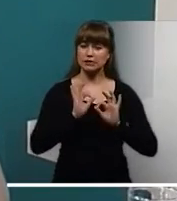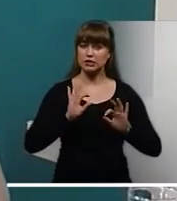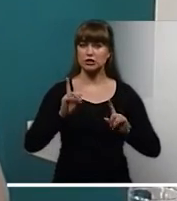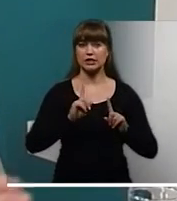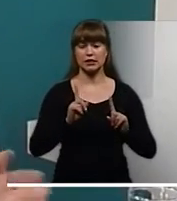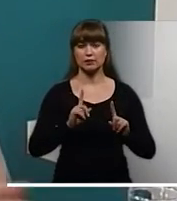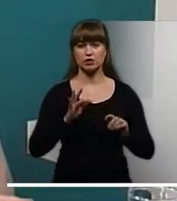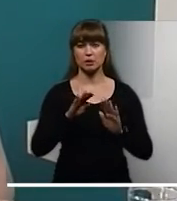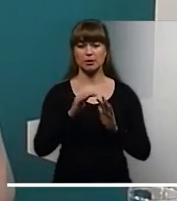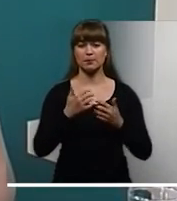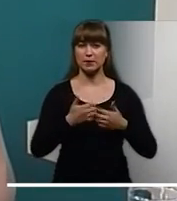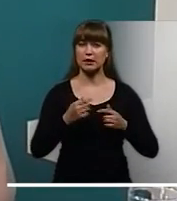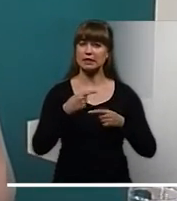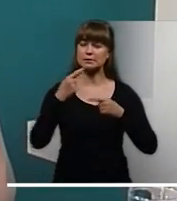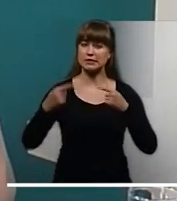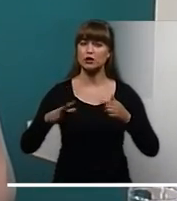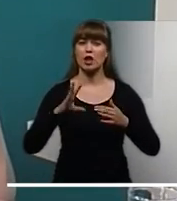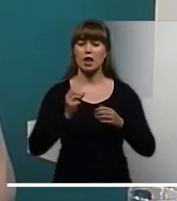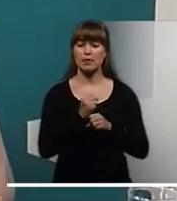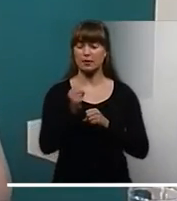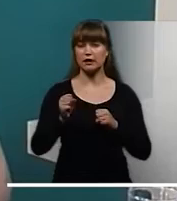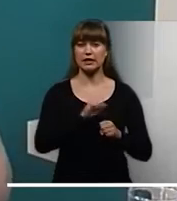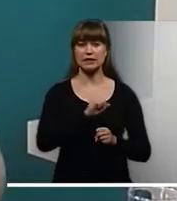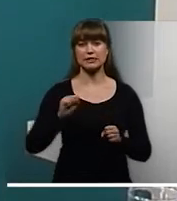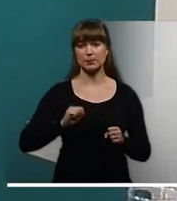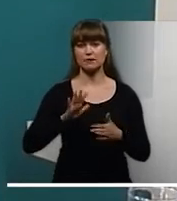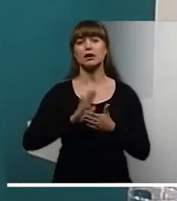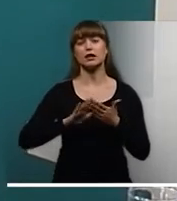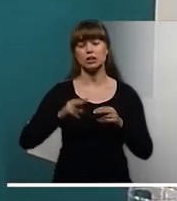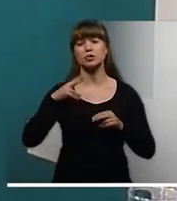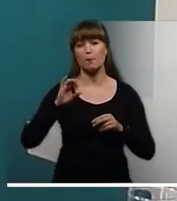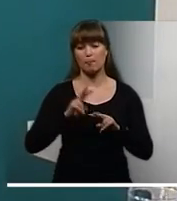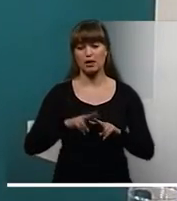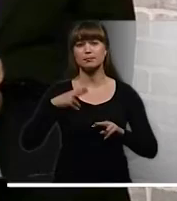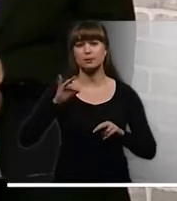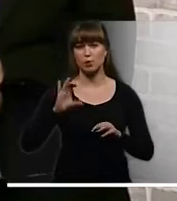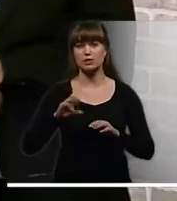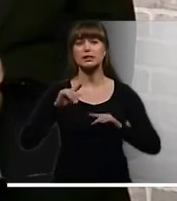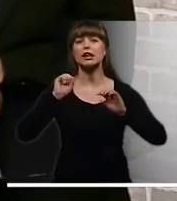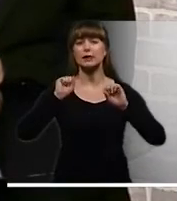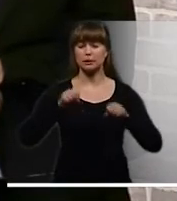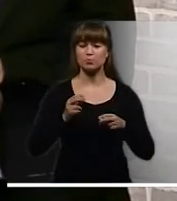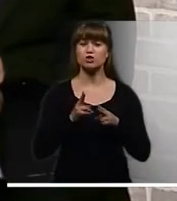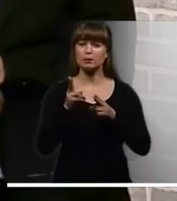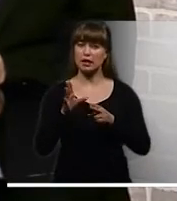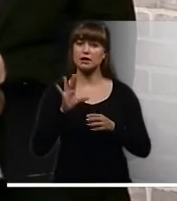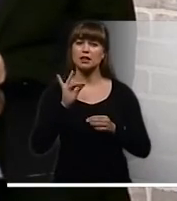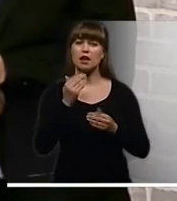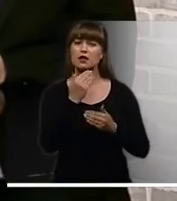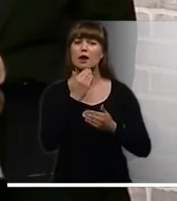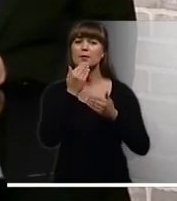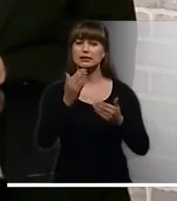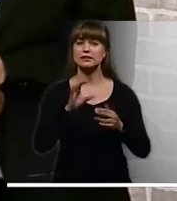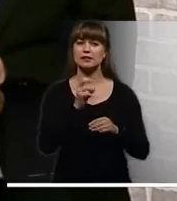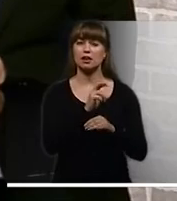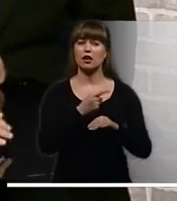тоже для того, чтобы, опять же, механизм следующий, да, направление от терапевта, и дальше паспорт, полис, и можно приехать и обратиться